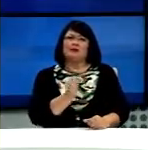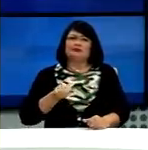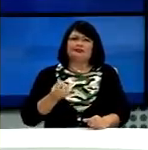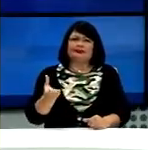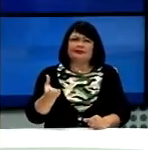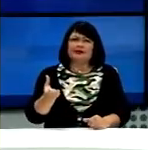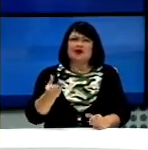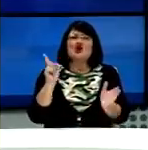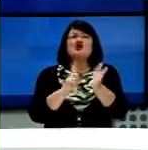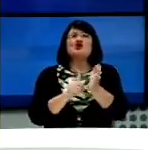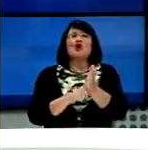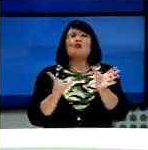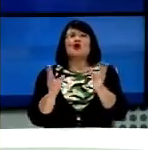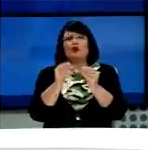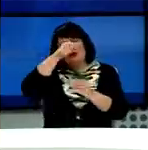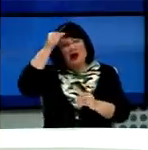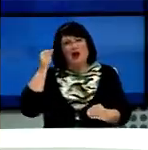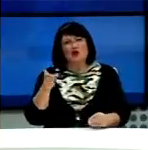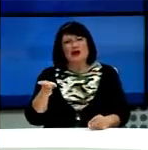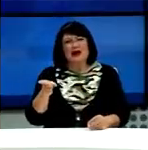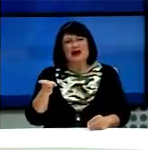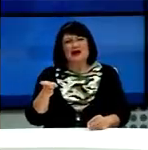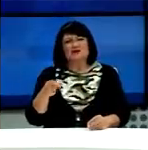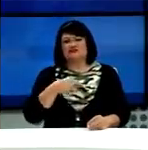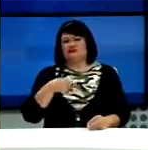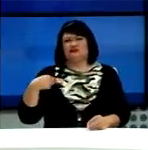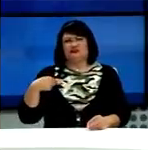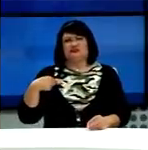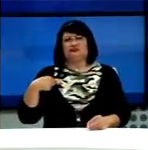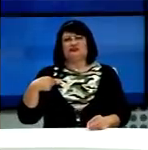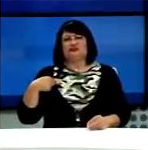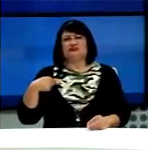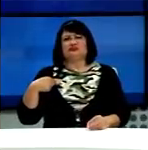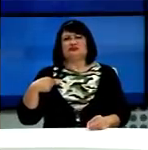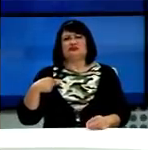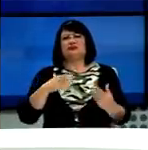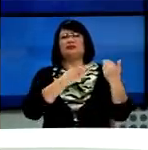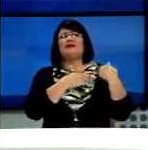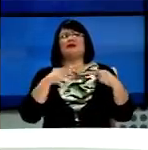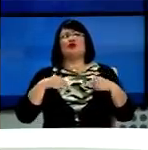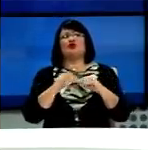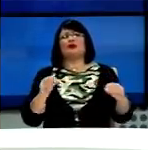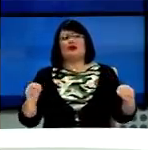καλό καιρό, αφορούσε βέβαια τους σχολάρχες, τη μόνιμη αδυναμία της κυρίας Υπουργού,